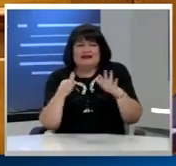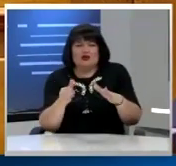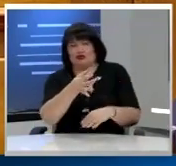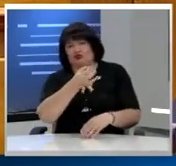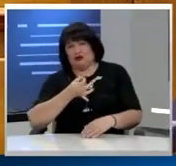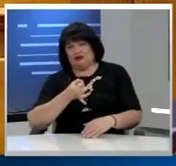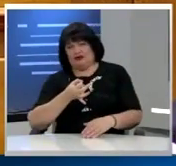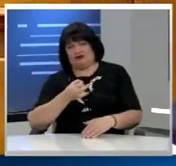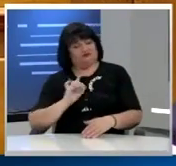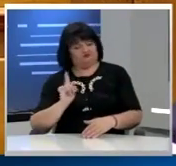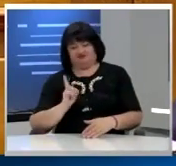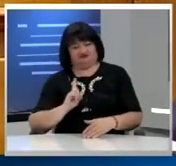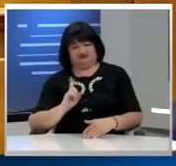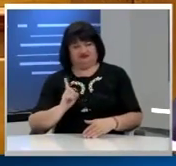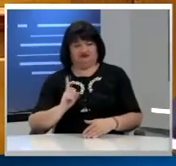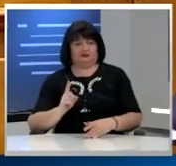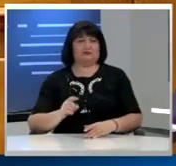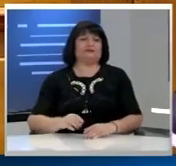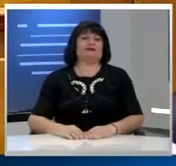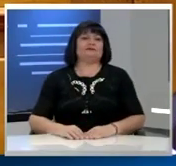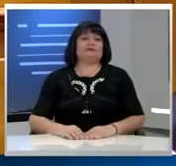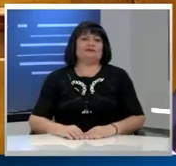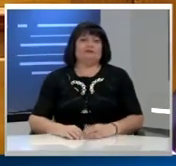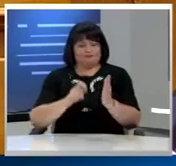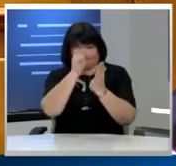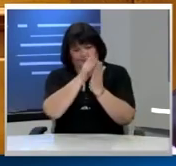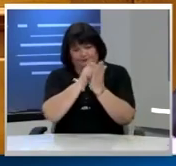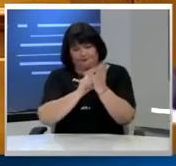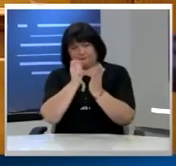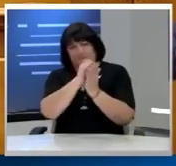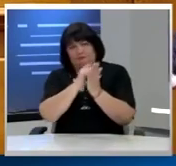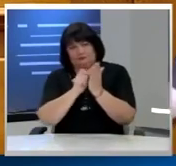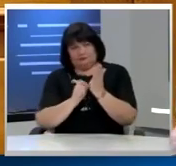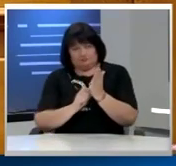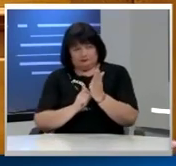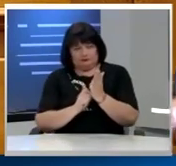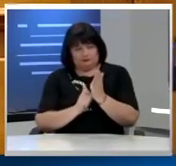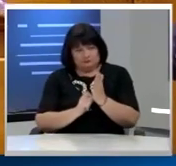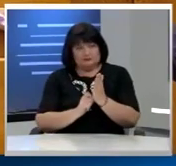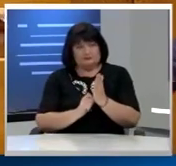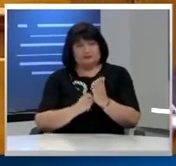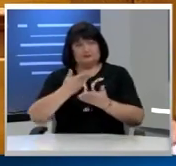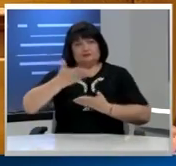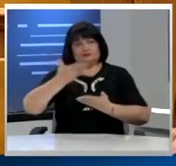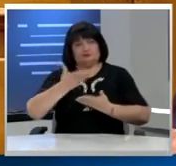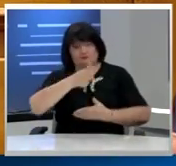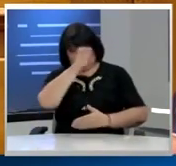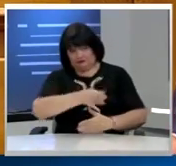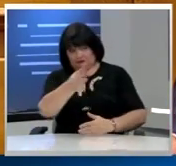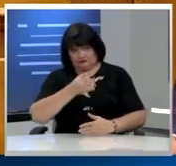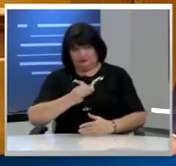2.600 όπως περιγράφεται. Η απογραφή αυτή λοιπόν, στην οποία αναφέρονται δημοσιεύματα και ίσως και